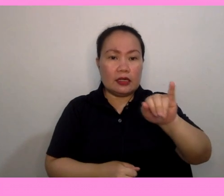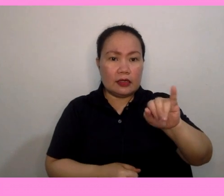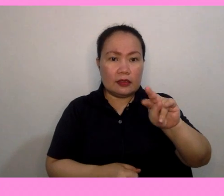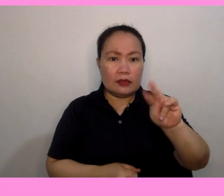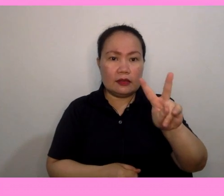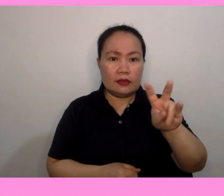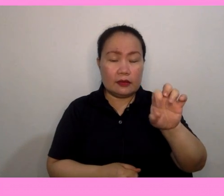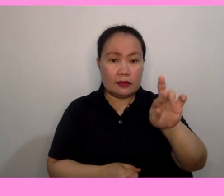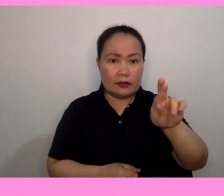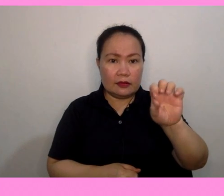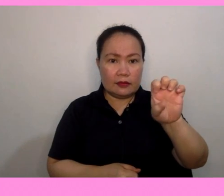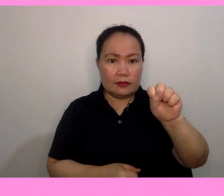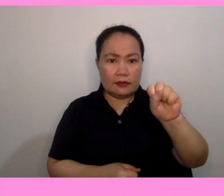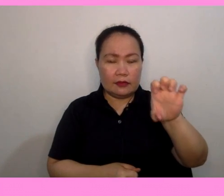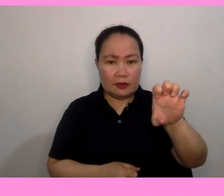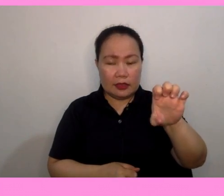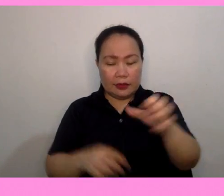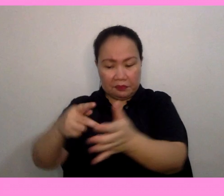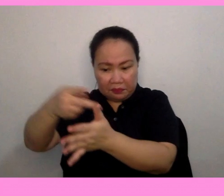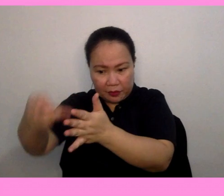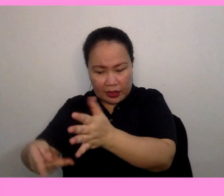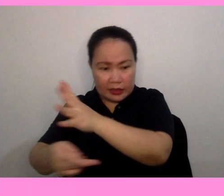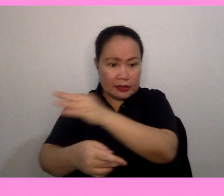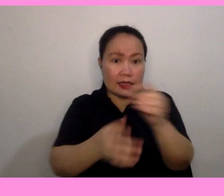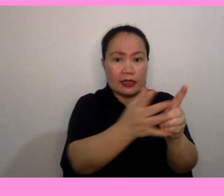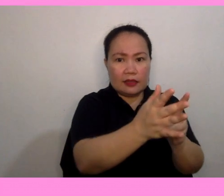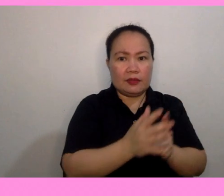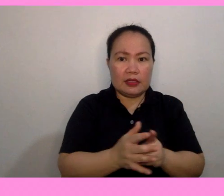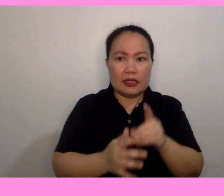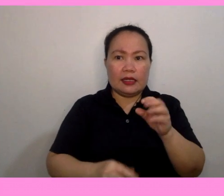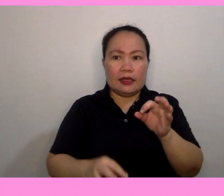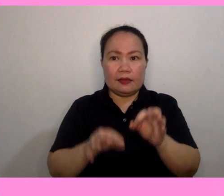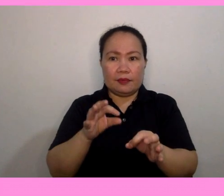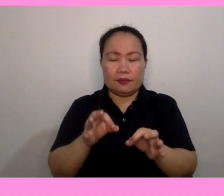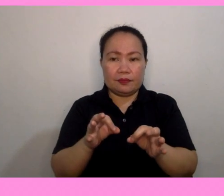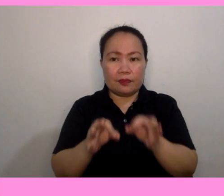kayang bilhin ng mamimili. Halimbawa,